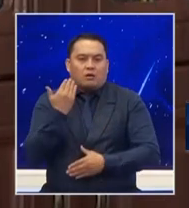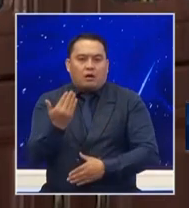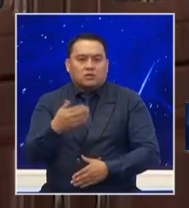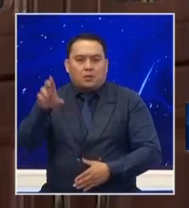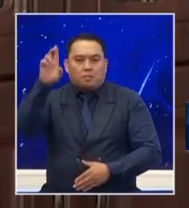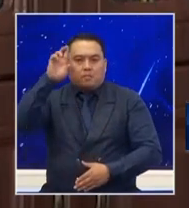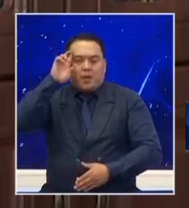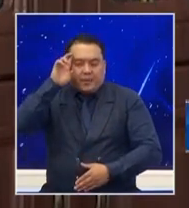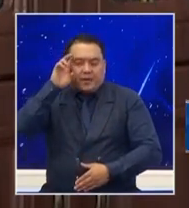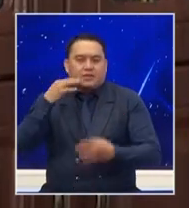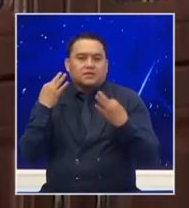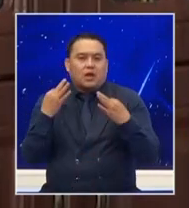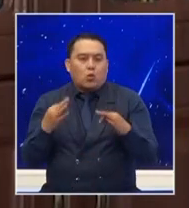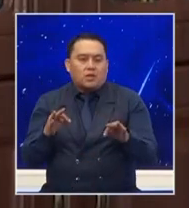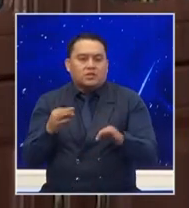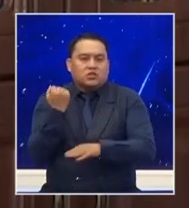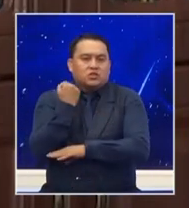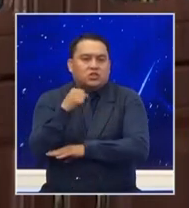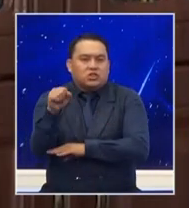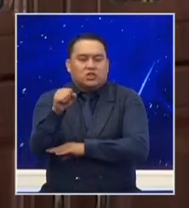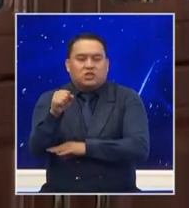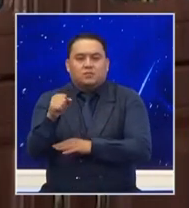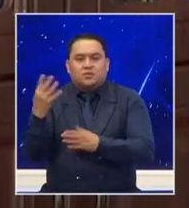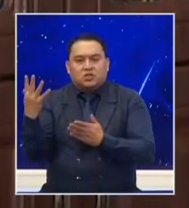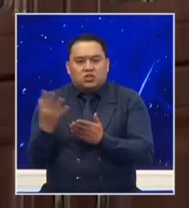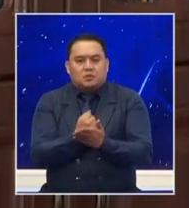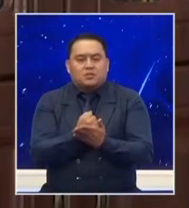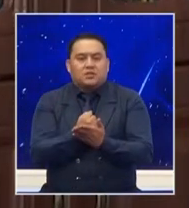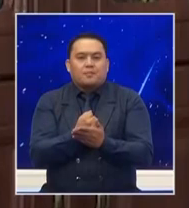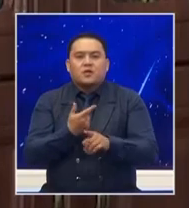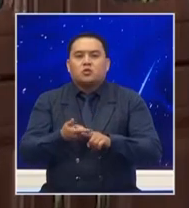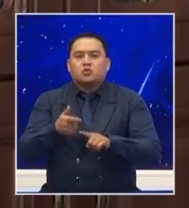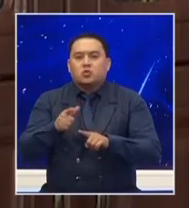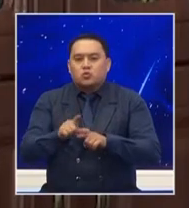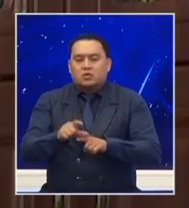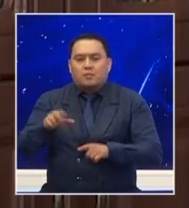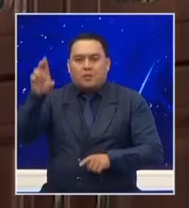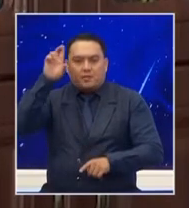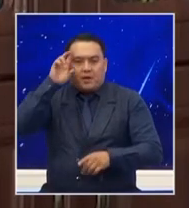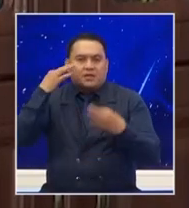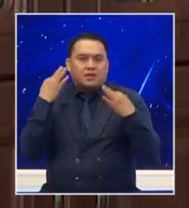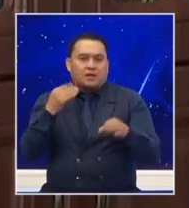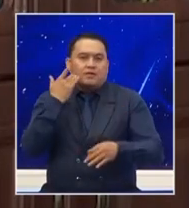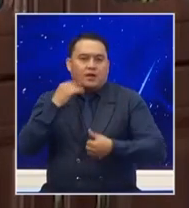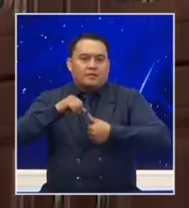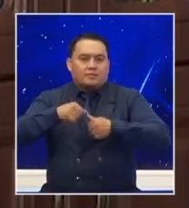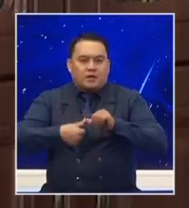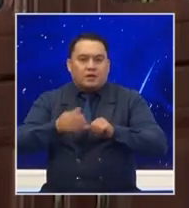мемлекеттік тәуелсіздігіміздің жемісі, жеңісі. Осы мемлекеттік тәуелсіздігіміз мәңгі